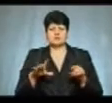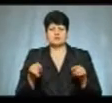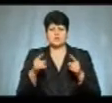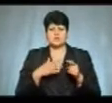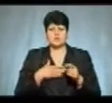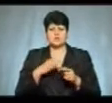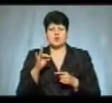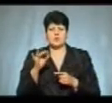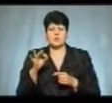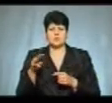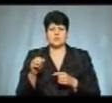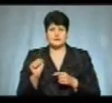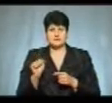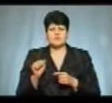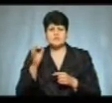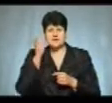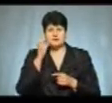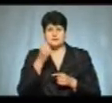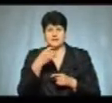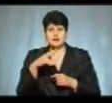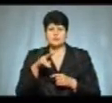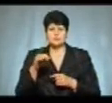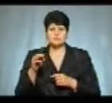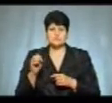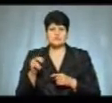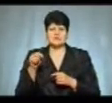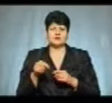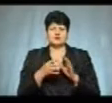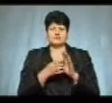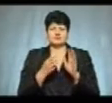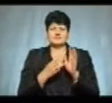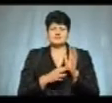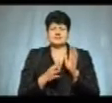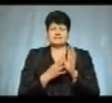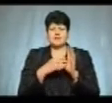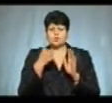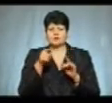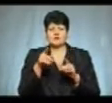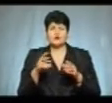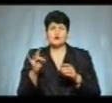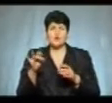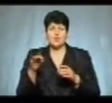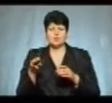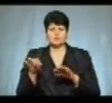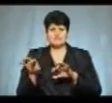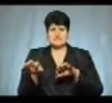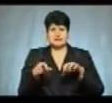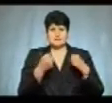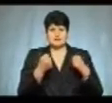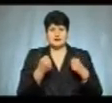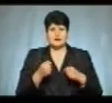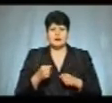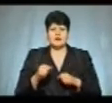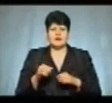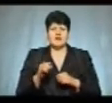якраз. Чоловік згадує день 15 лютого 1989 року. Тоді їхню роту виводили з Афганістану. Це